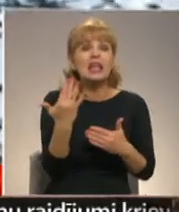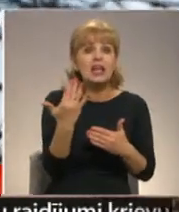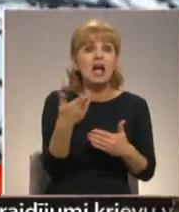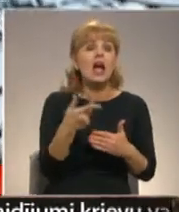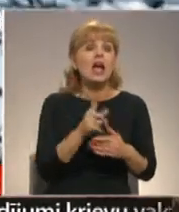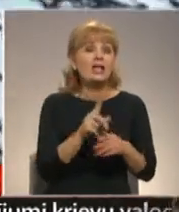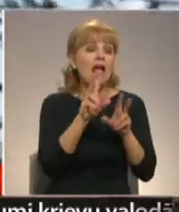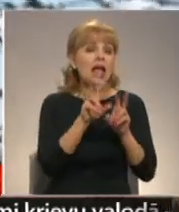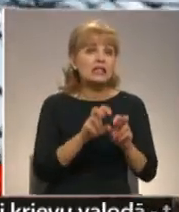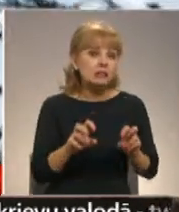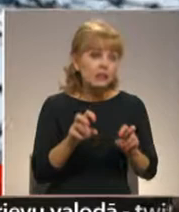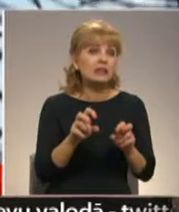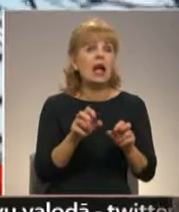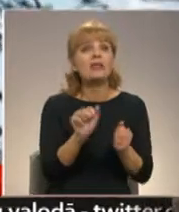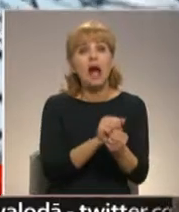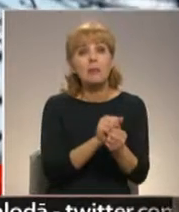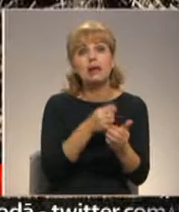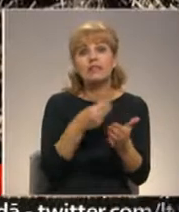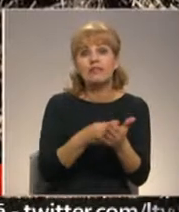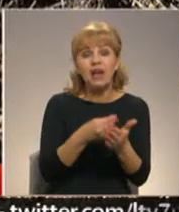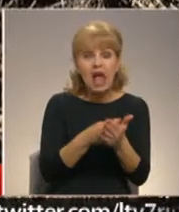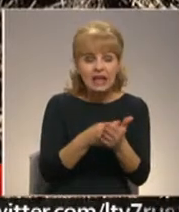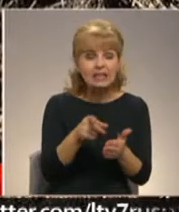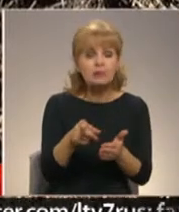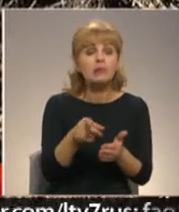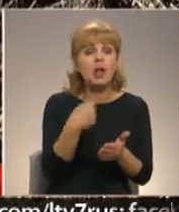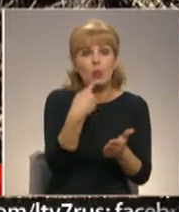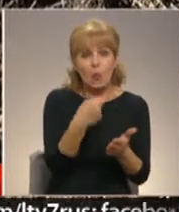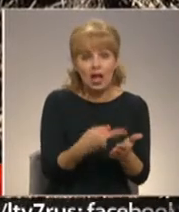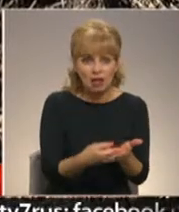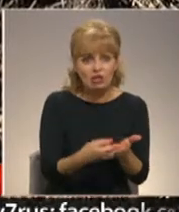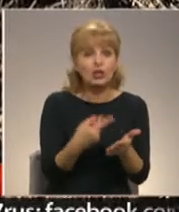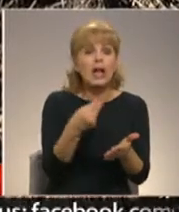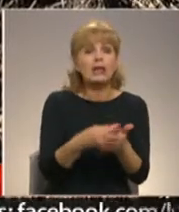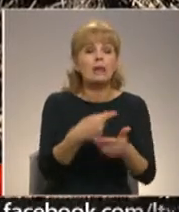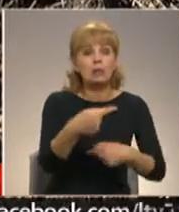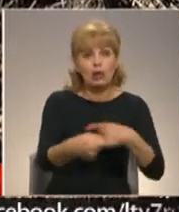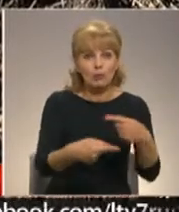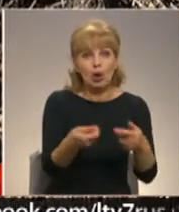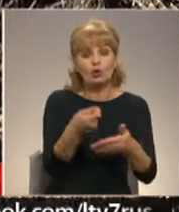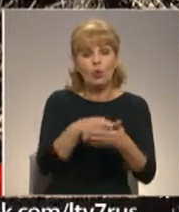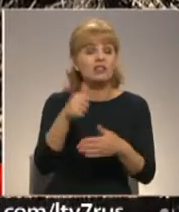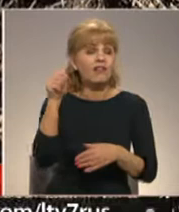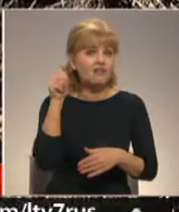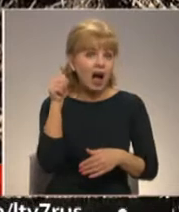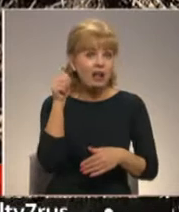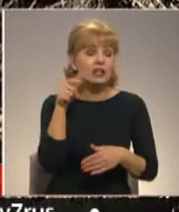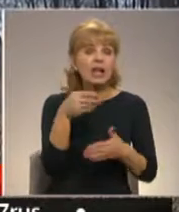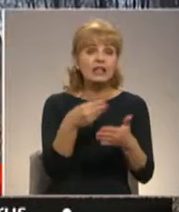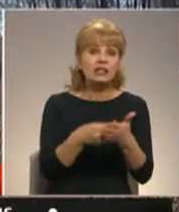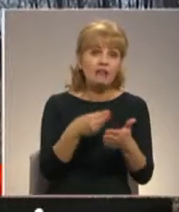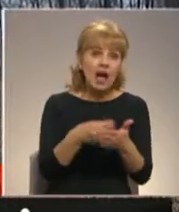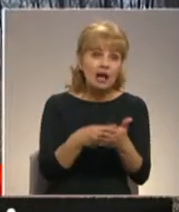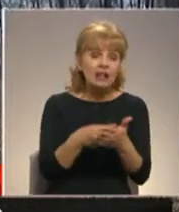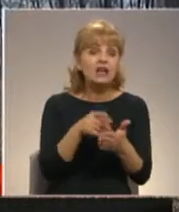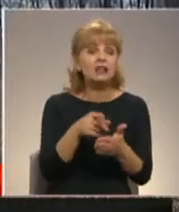daudz eksperti dabas vērtības skaitīs jeb strādās pie biotopu noteikšanas. Iepirkuma procedūra noslēdzās vakar un tiek izvērtēta,